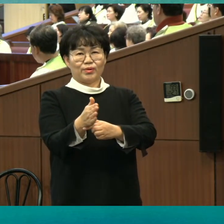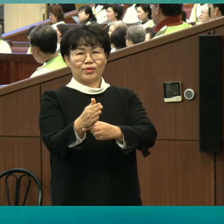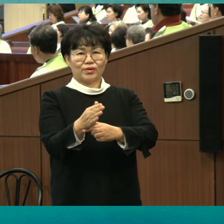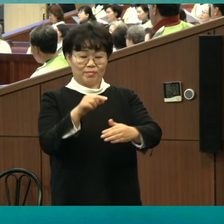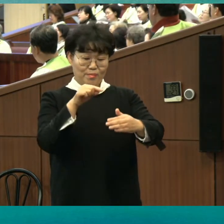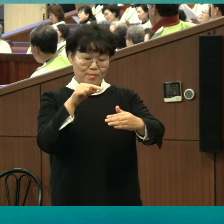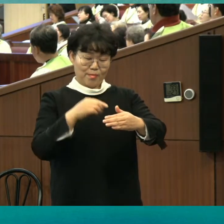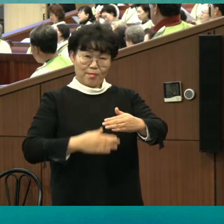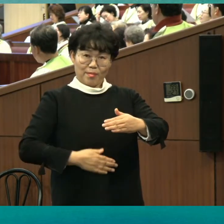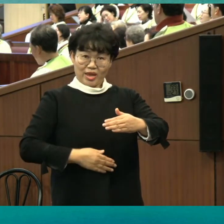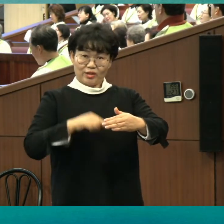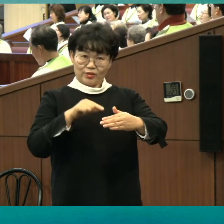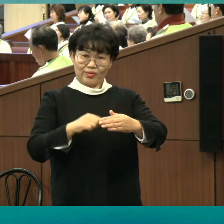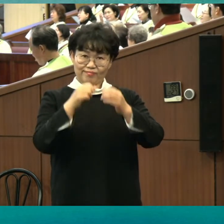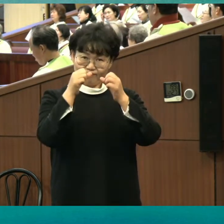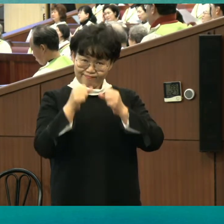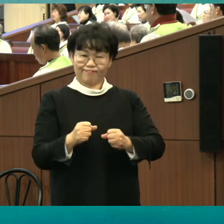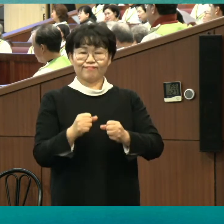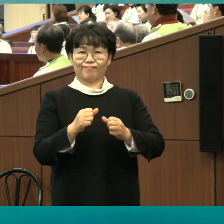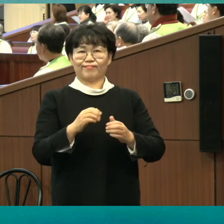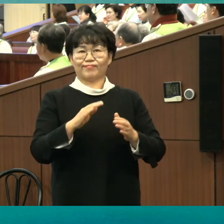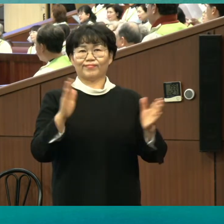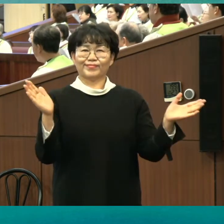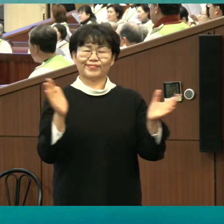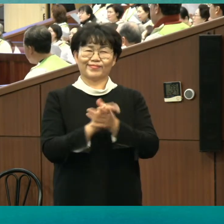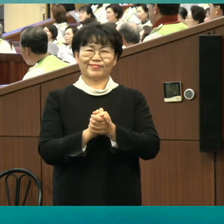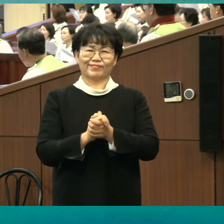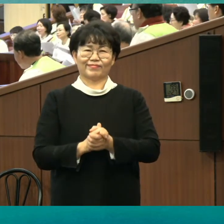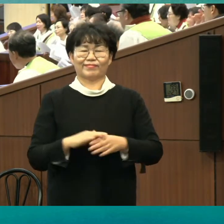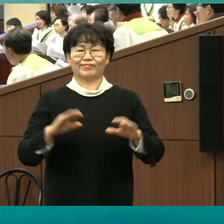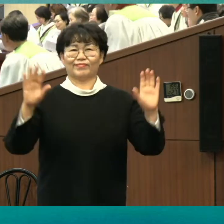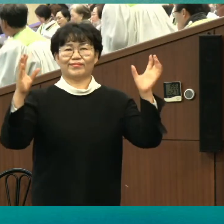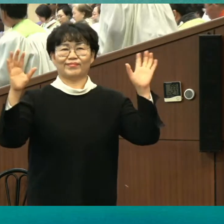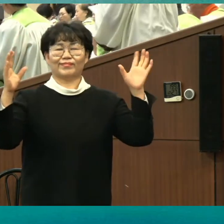있으니라. 아멘. 아멘. 아멘.